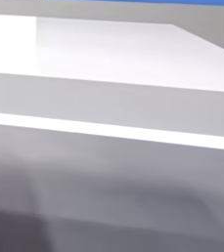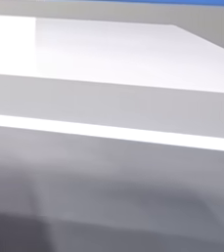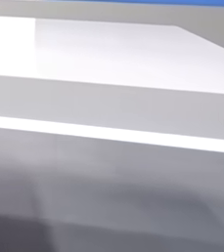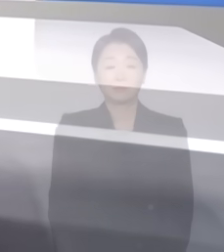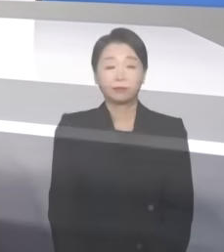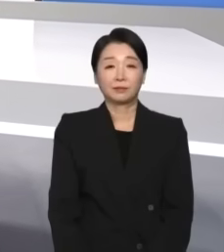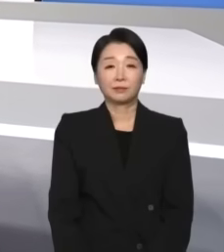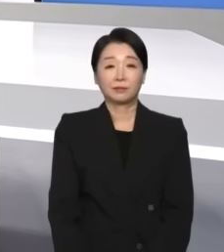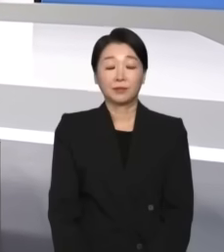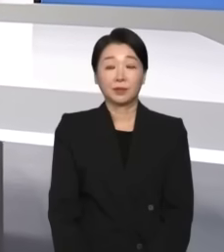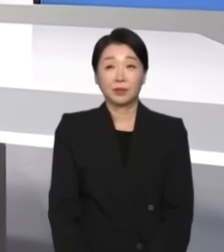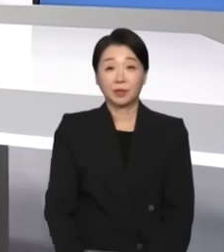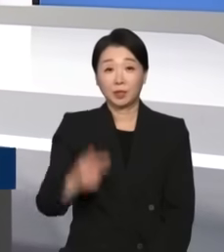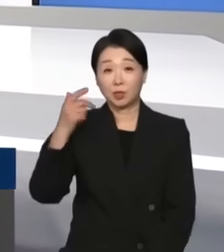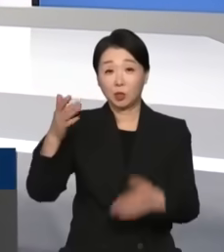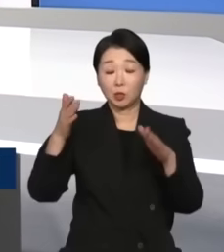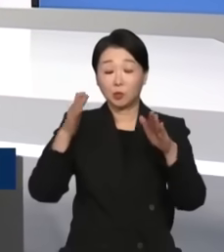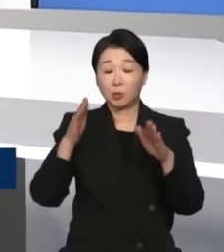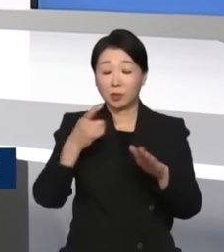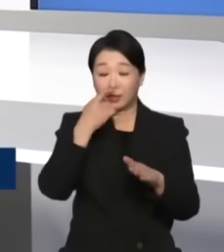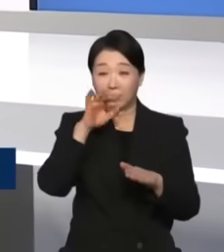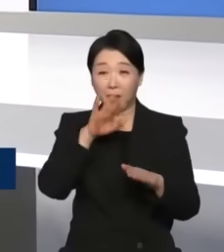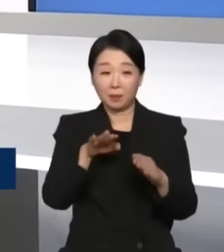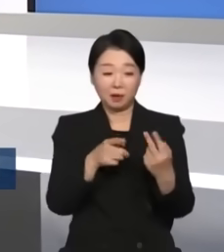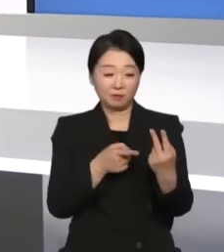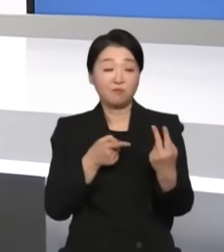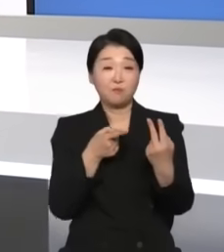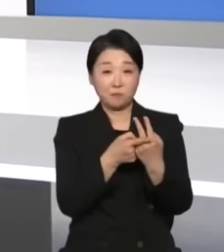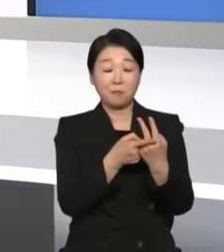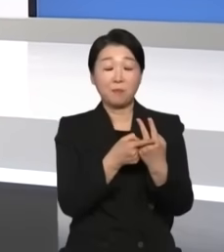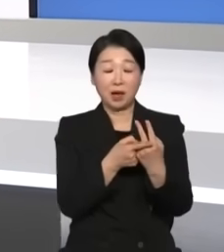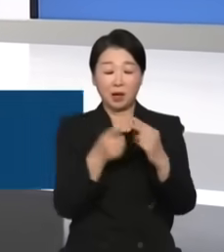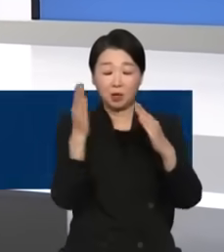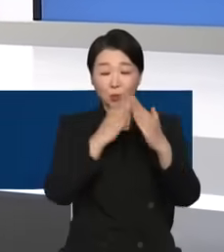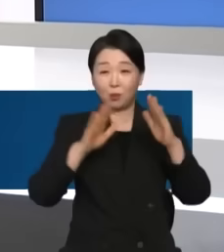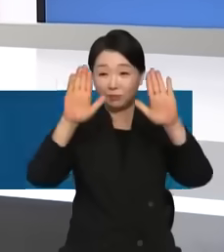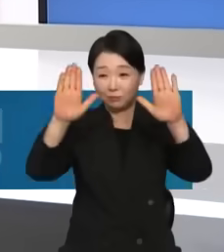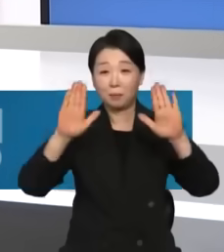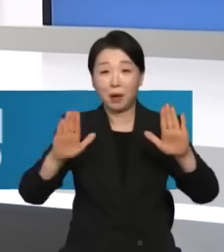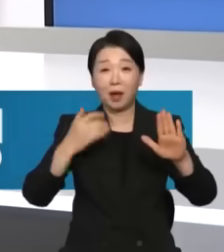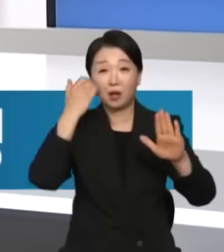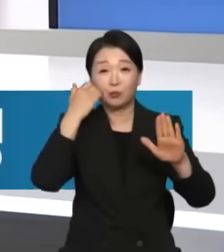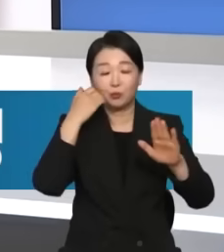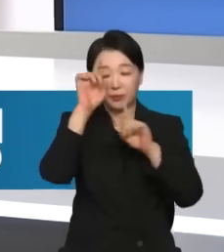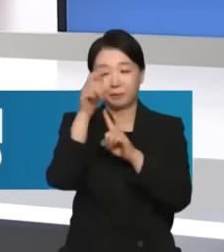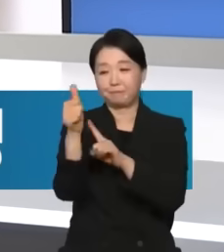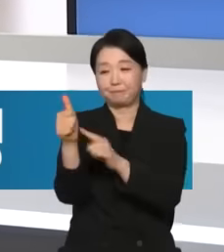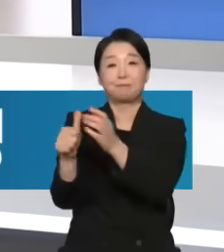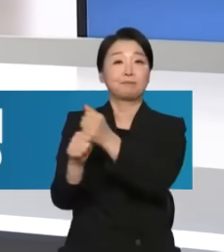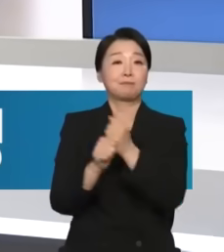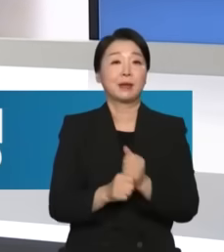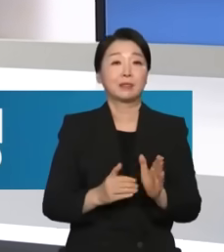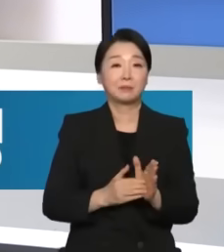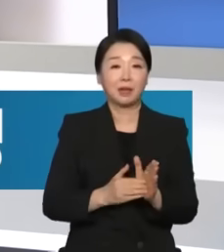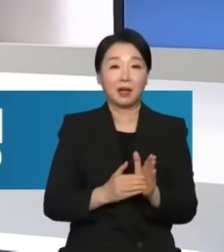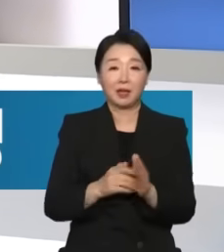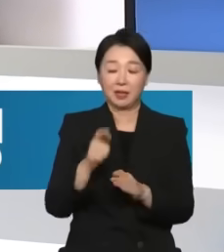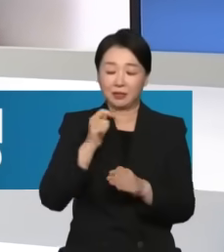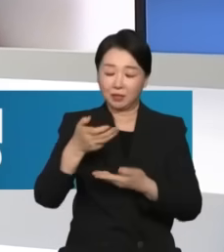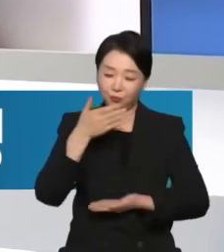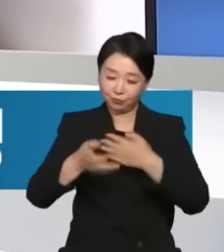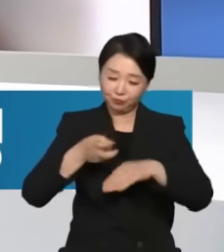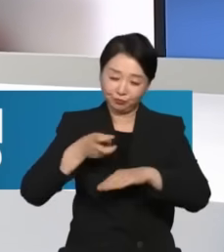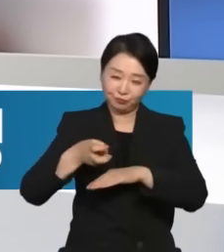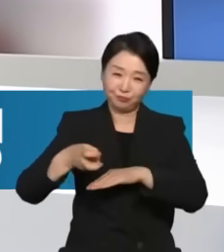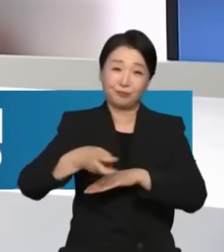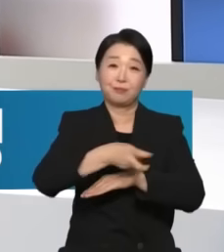지난 일주일 사이 다방 여주인 두 명을 살해한 혐의로 공개 수배까지 내려졌던 이모 씨가 붙잡혔습니다. 택시와 고속버스를